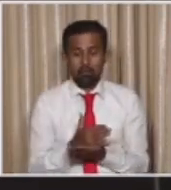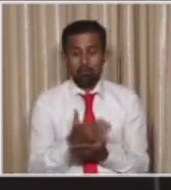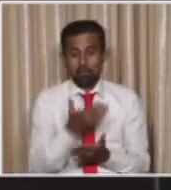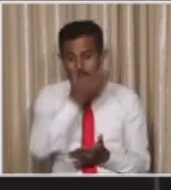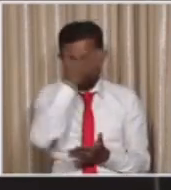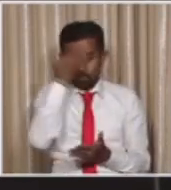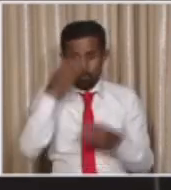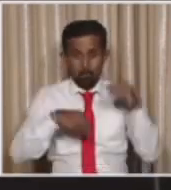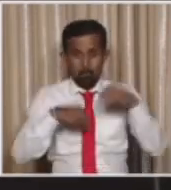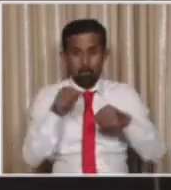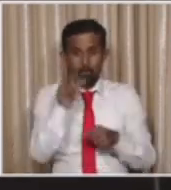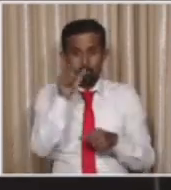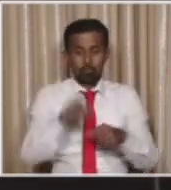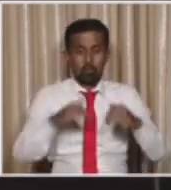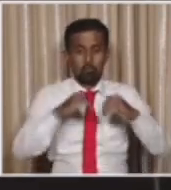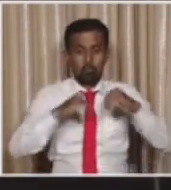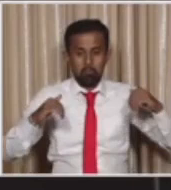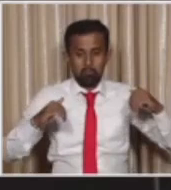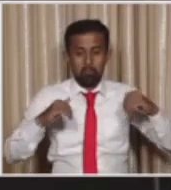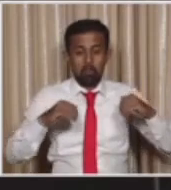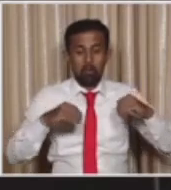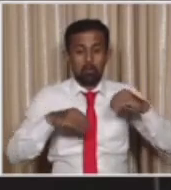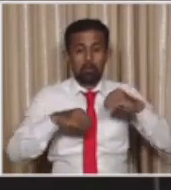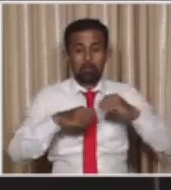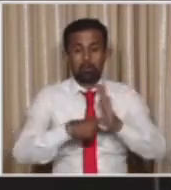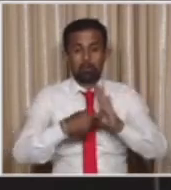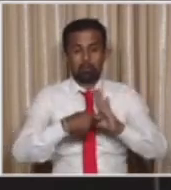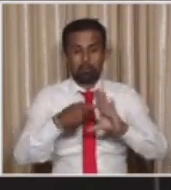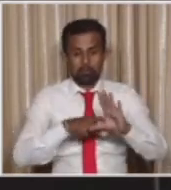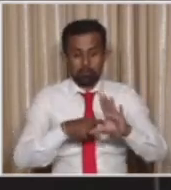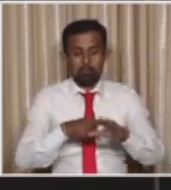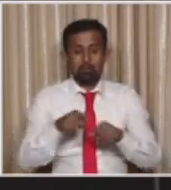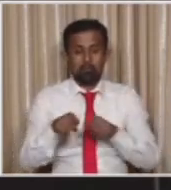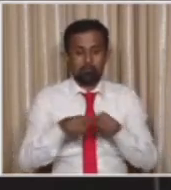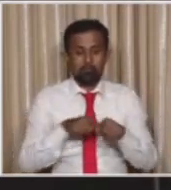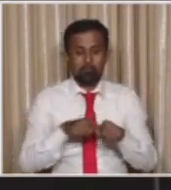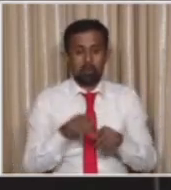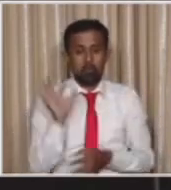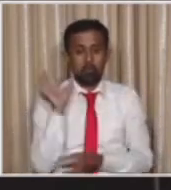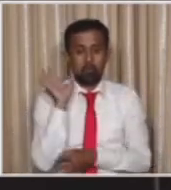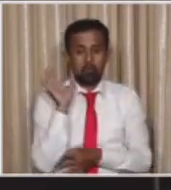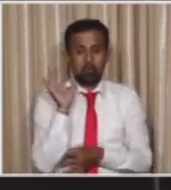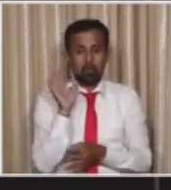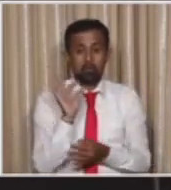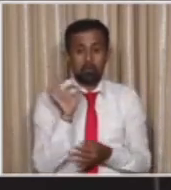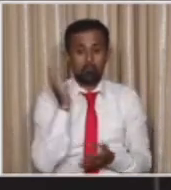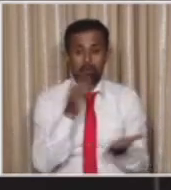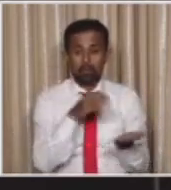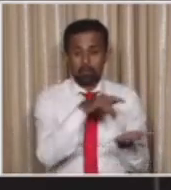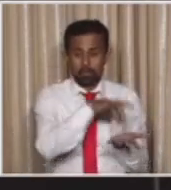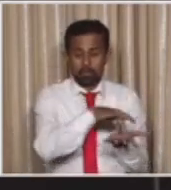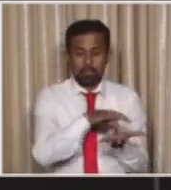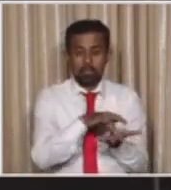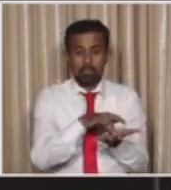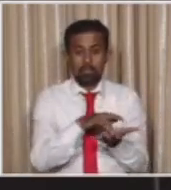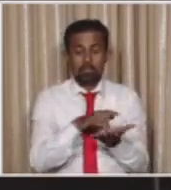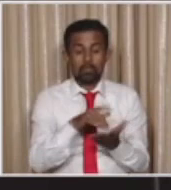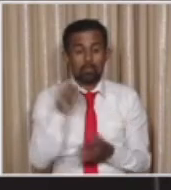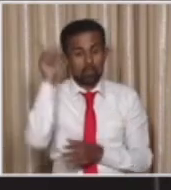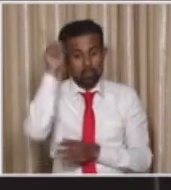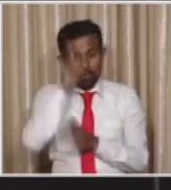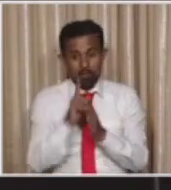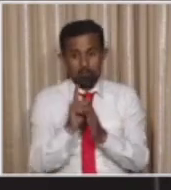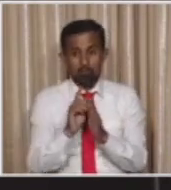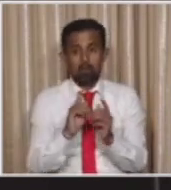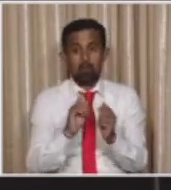දෙමළ දේශපාලඥයෝ බෙදුම්වාදී දෙමළ දේශපාලඥයෝ මේ වගේ බෞද්ධ නටබුන් වලට චිවලිංග තියලා නැත්තම්